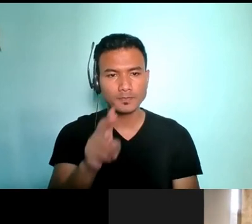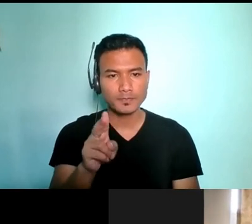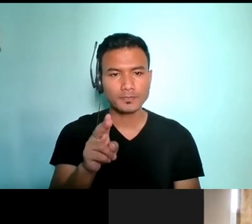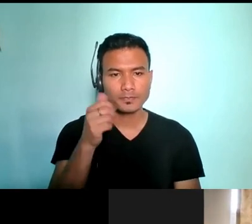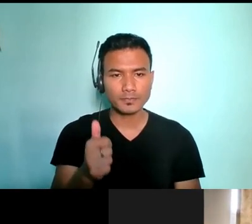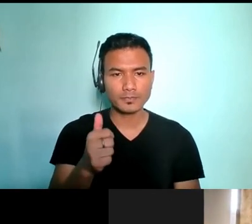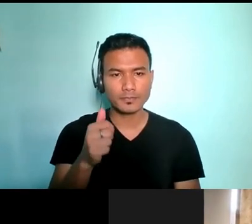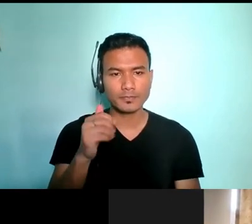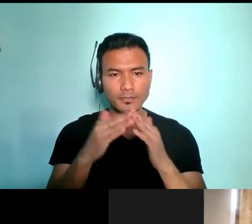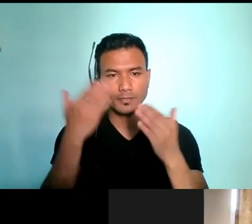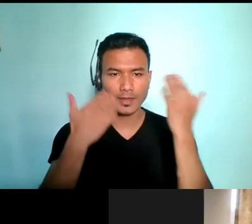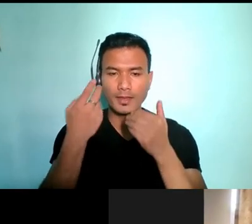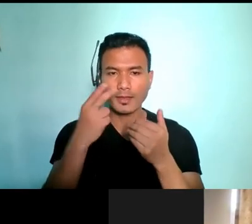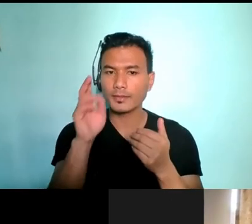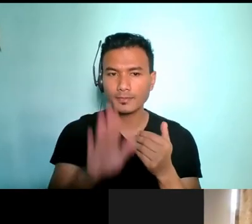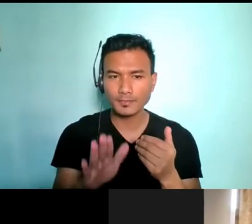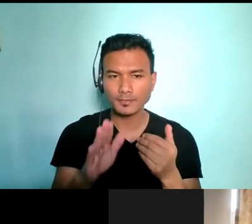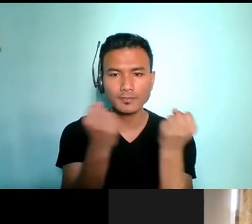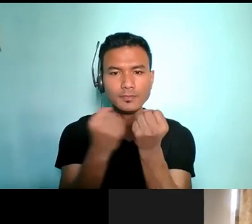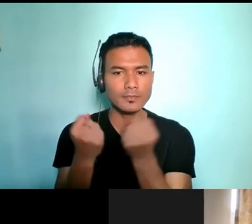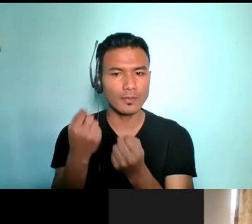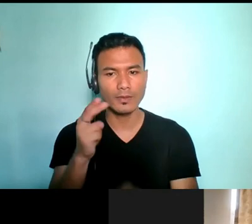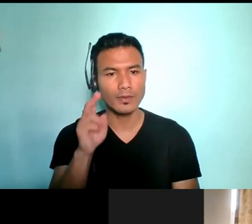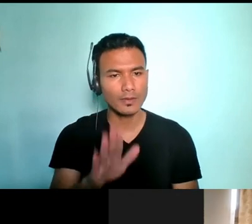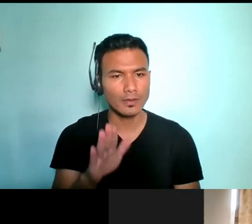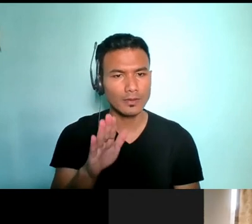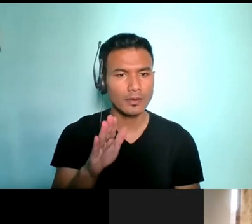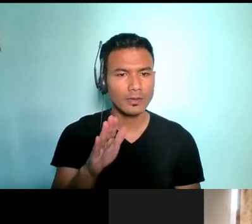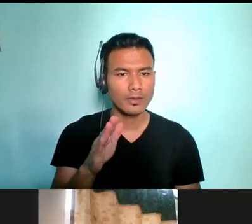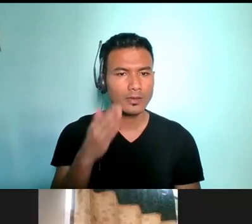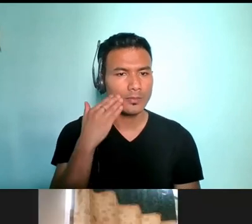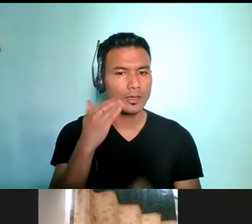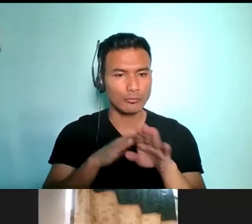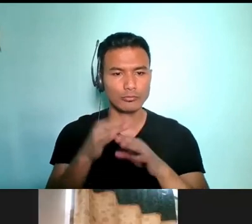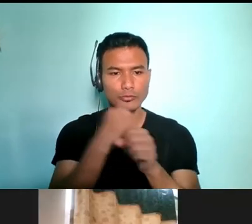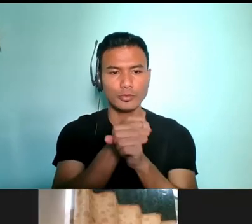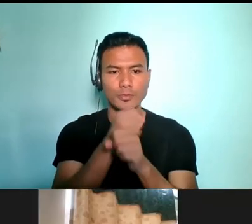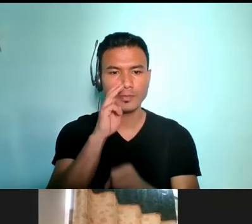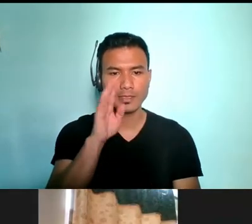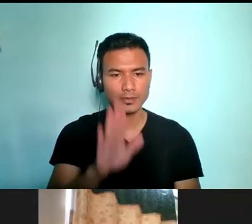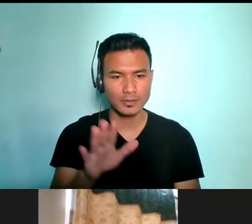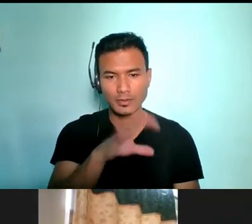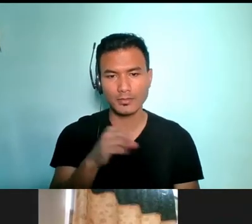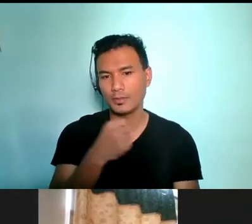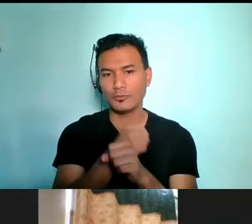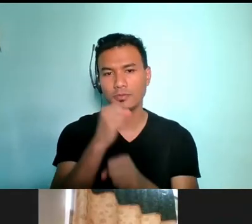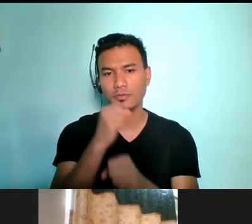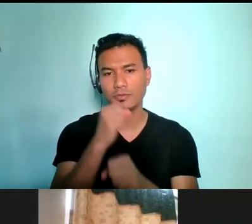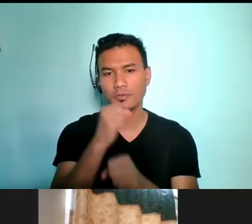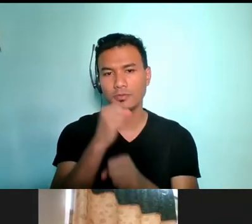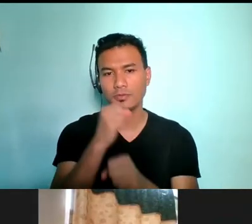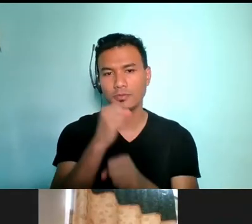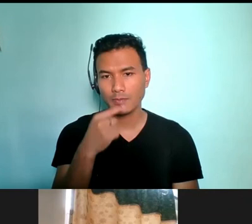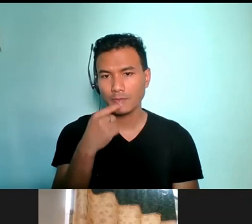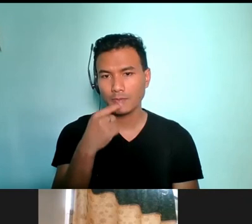घरेलु हिंसा भइरहेको थियो, किनकि लकडाउन भएको छ, महिलाहरू यसै पनि जोखिममा छ, महिला पुरुष सबै नै जोखिममा छ यस्तो अवस्थामा. जुन भन्नुभयो नि